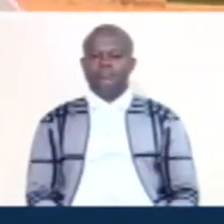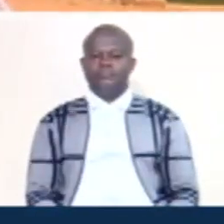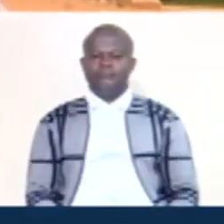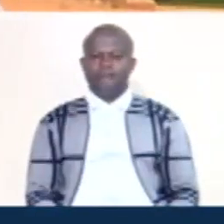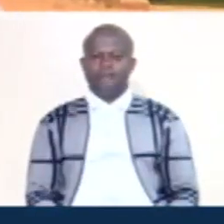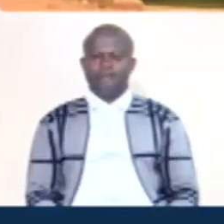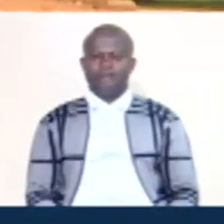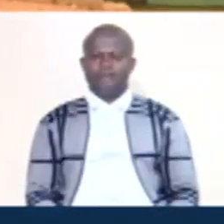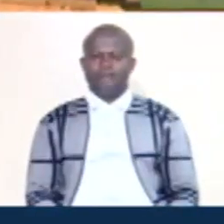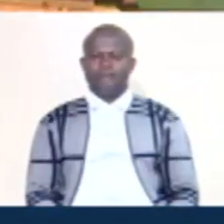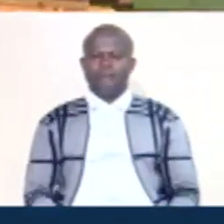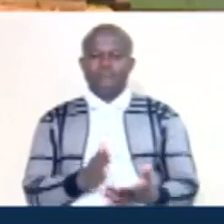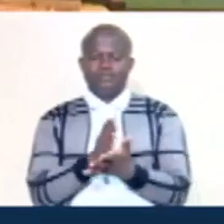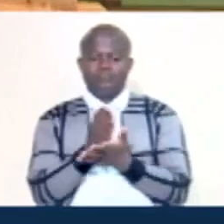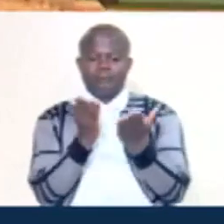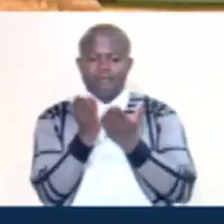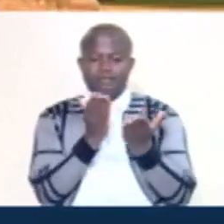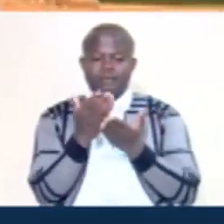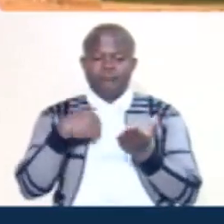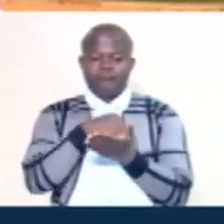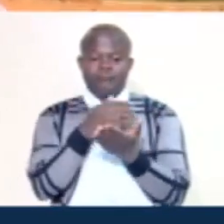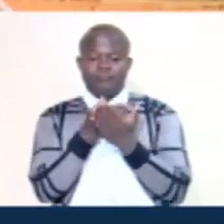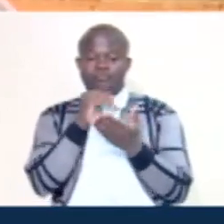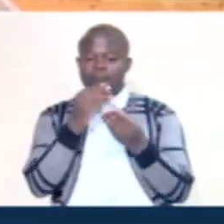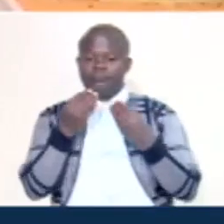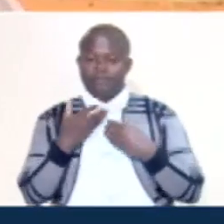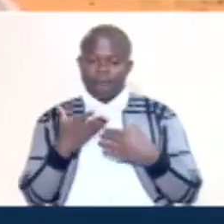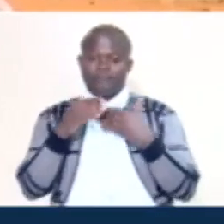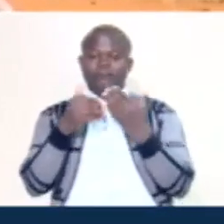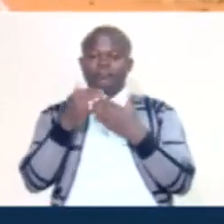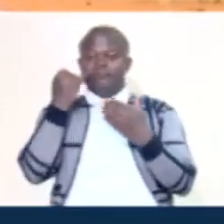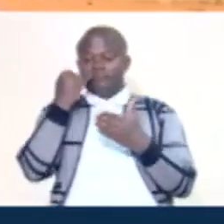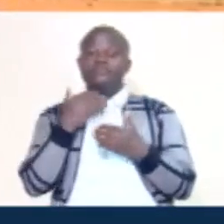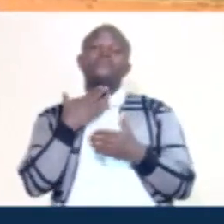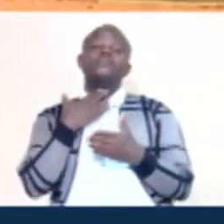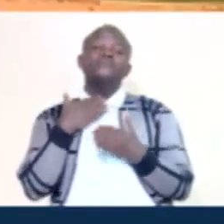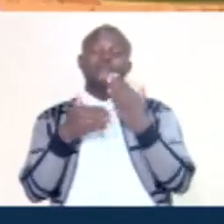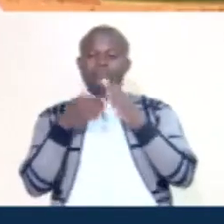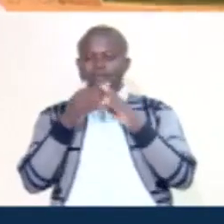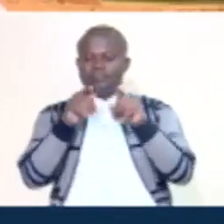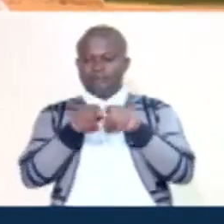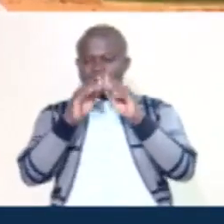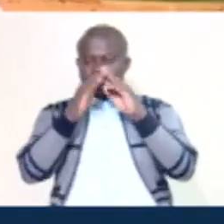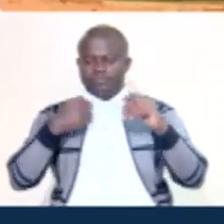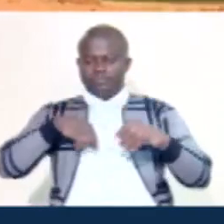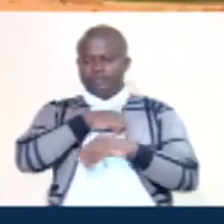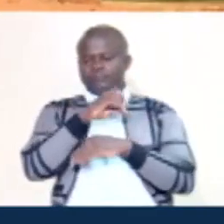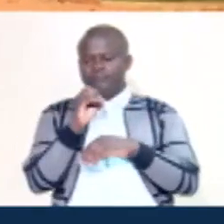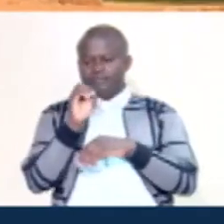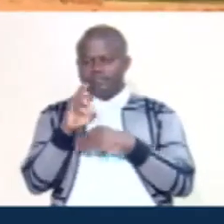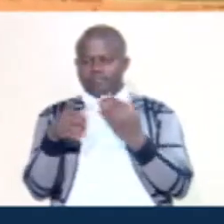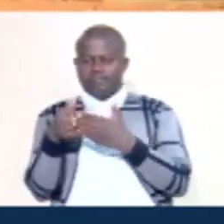nyina dusaba ntibaziduhe nizerekeranye kuri ngo duhe dushaka kuri ngo nyine twubake nk'amazu yacu